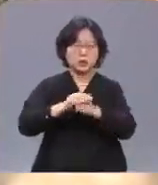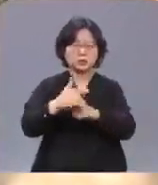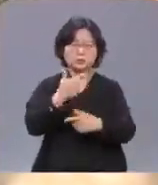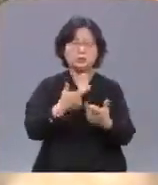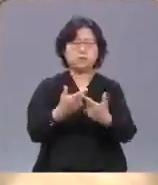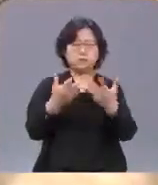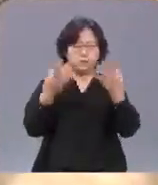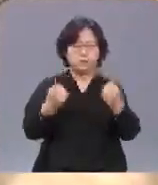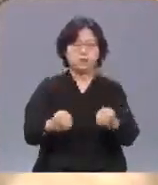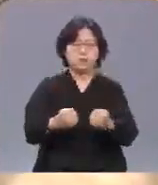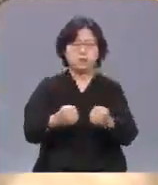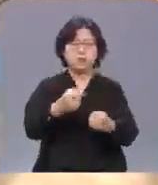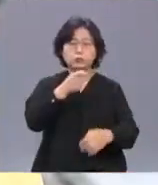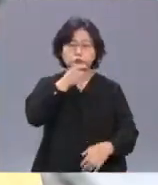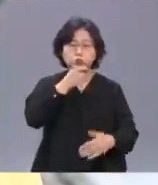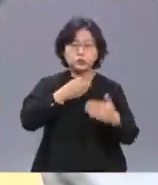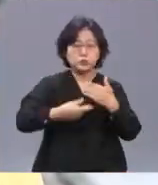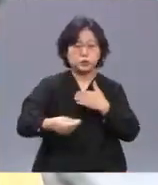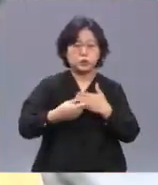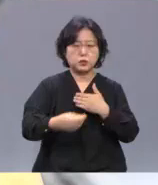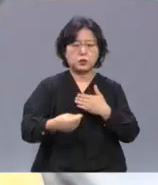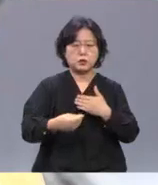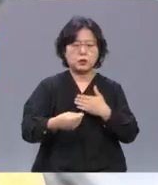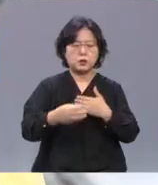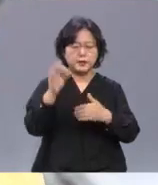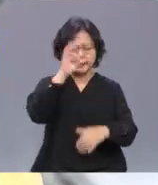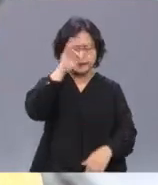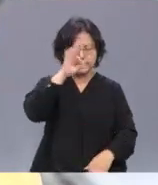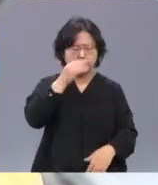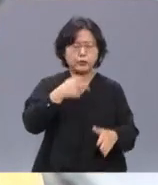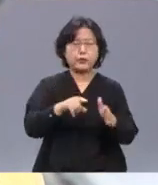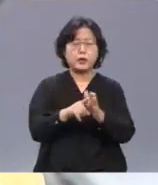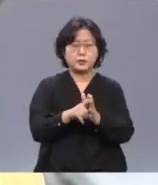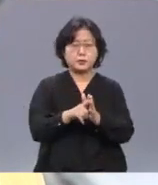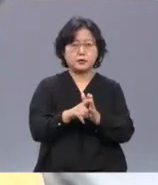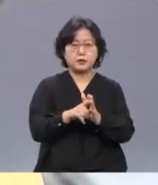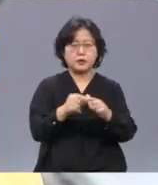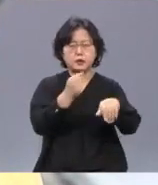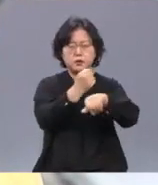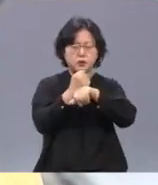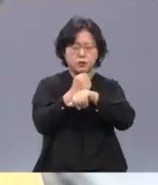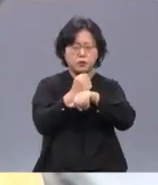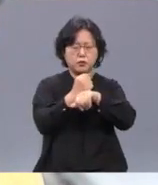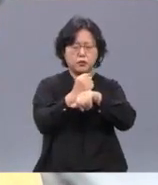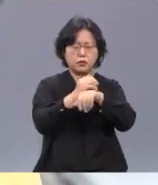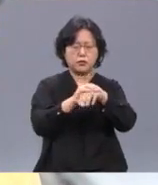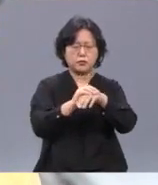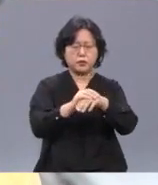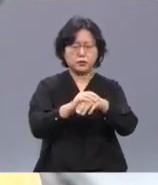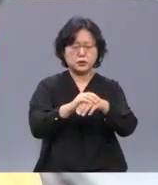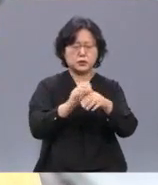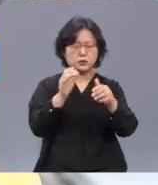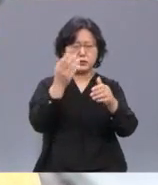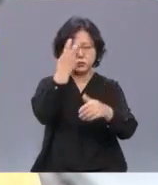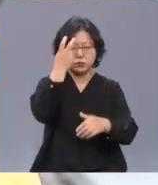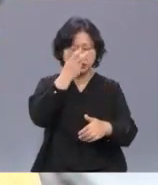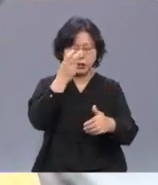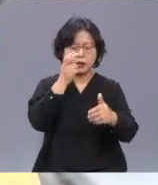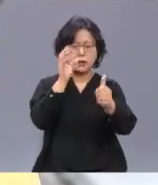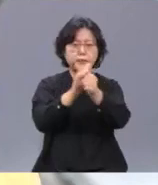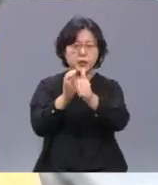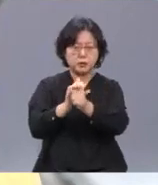높습니다. 누수되는 물량을 잡기 위해서 저희들이 누수탐사 용역 등을 발주해서 계속적으로